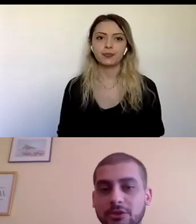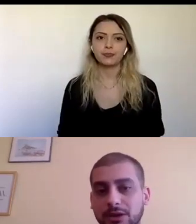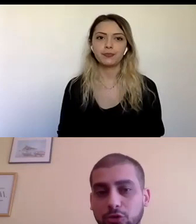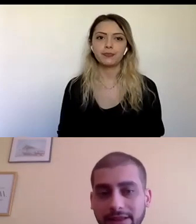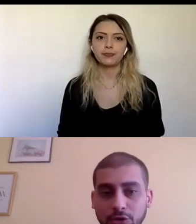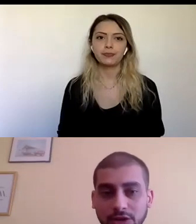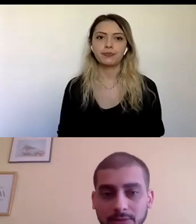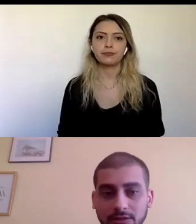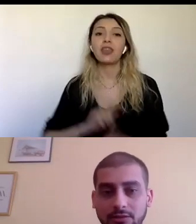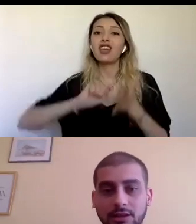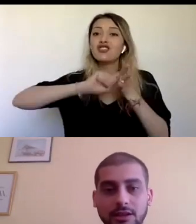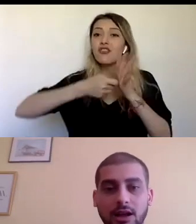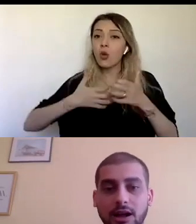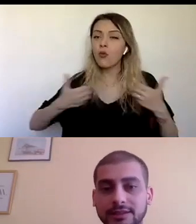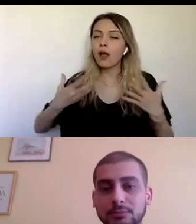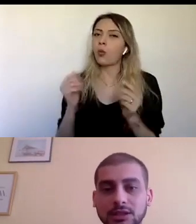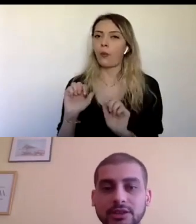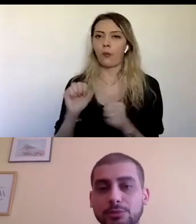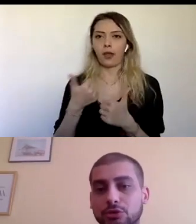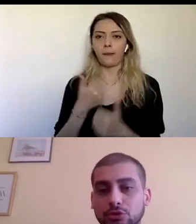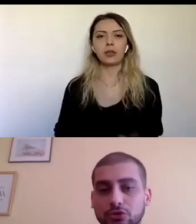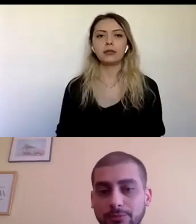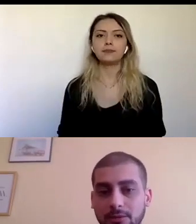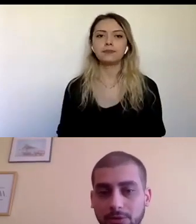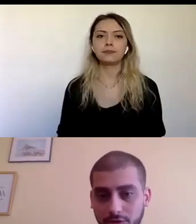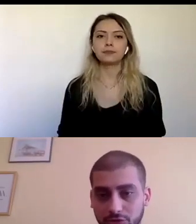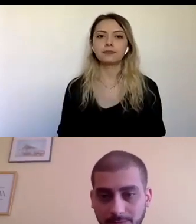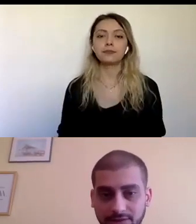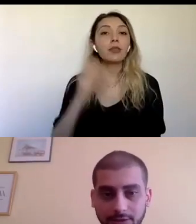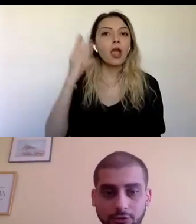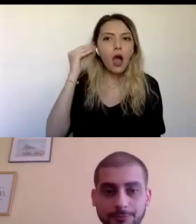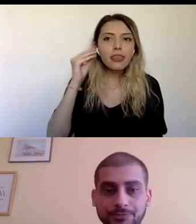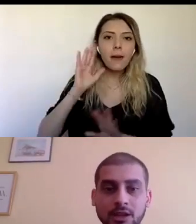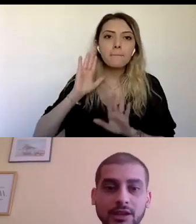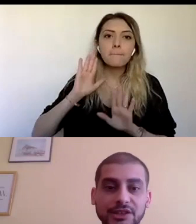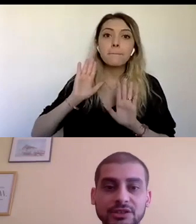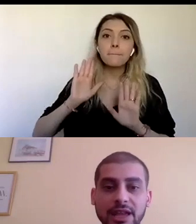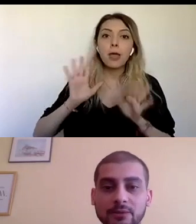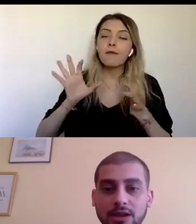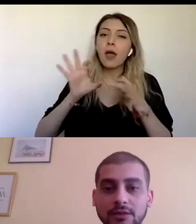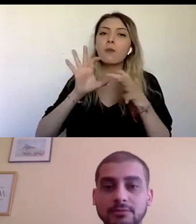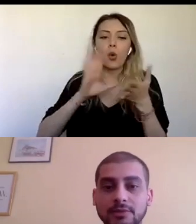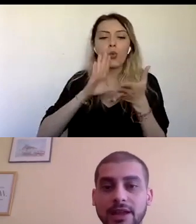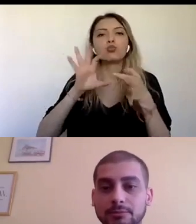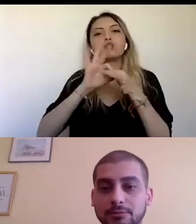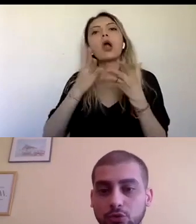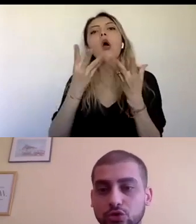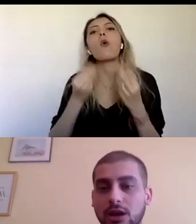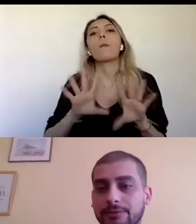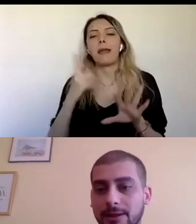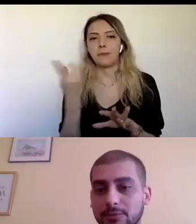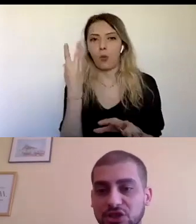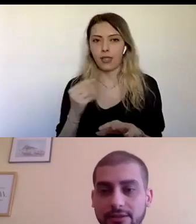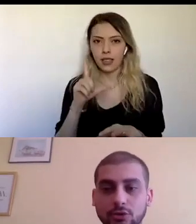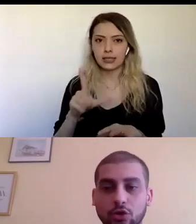Dediğim gibi parola güvenliği önemli. Anlamlı ve bir bütün oluşturmayan parola kullanmanız gerekiyor. İçinde hem rakam, hem küçük